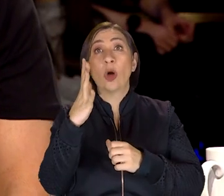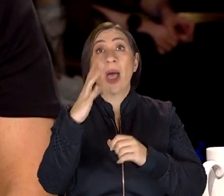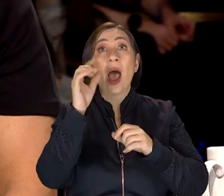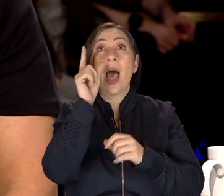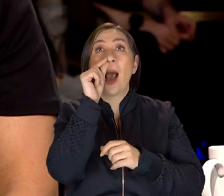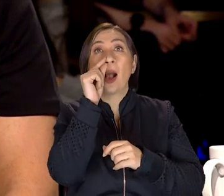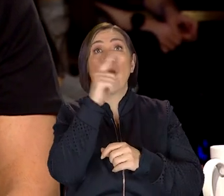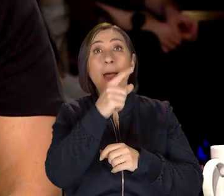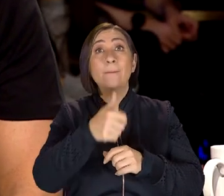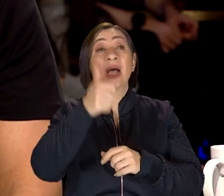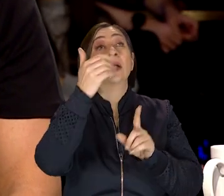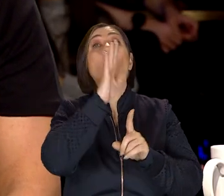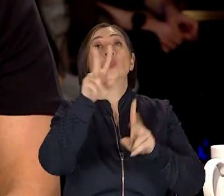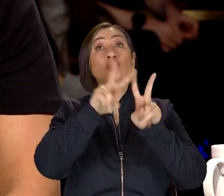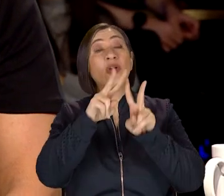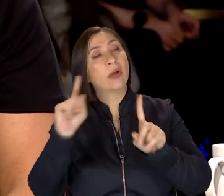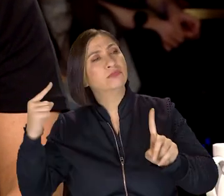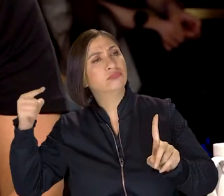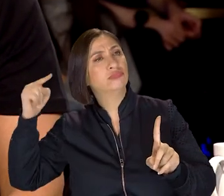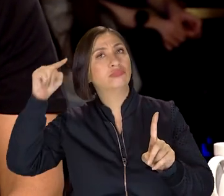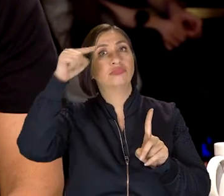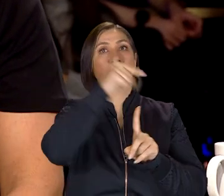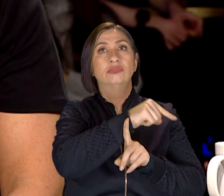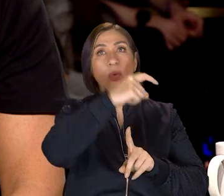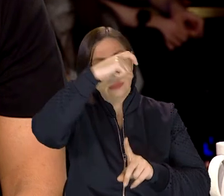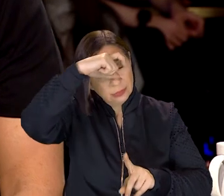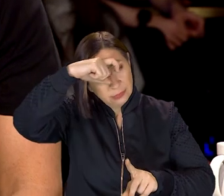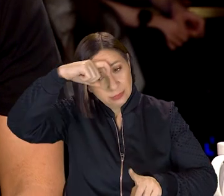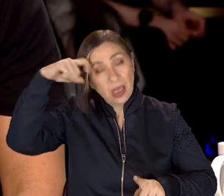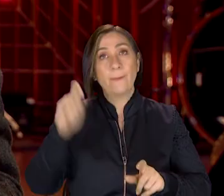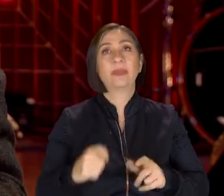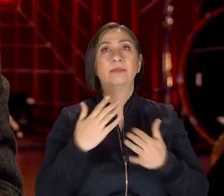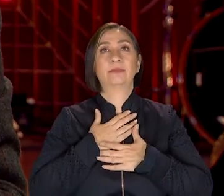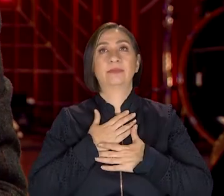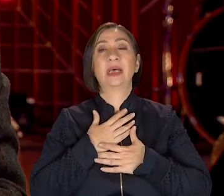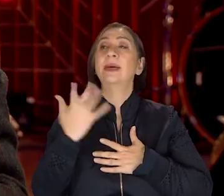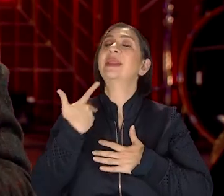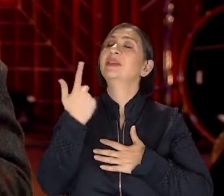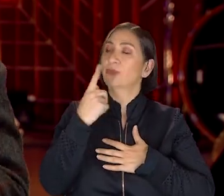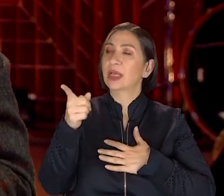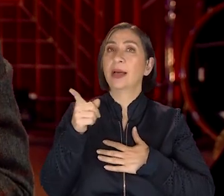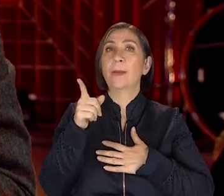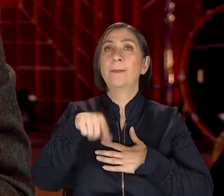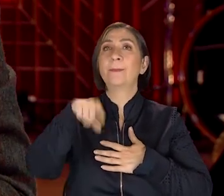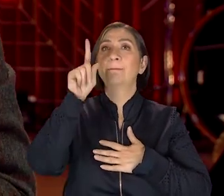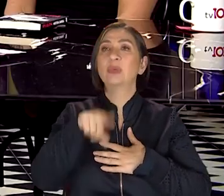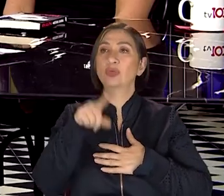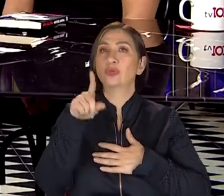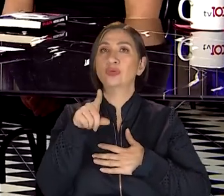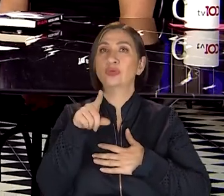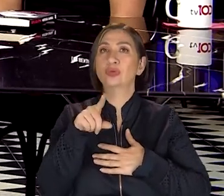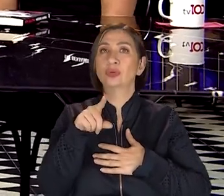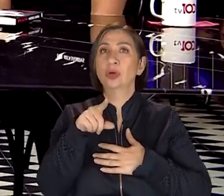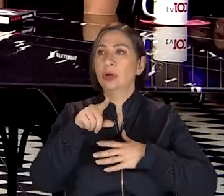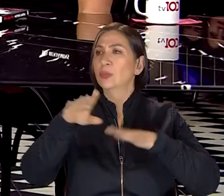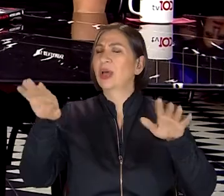Hakkari'ye... Bakanlar gidemiyordu, Mustafa gitti oraya. Kesinlikle. Anladın kesinlikle. O alın terini döktüm ben oraya yani. Peki ne diyeceğim sana? Bir gün şey yapmak ister misin? Ne yani